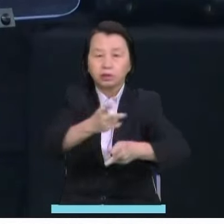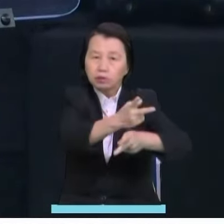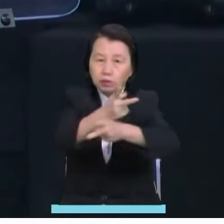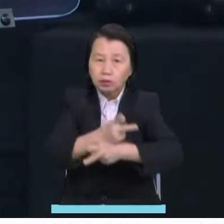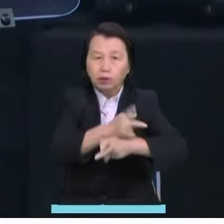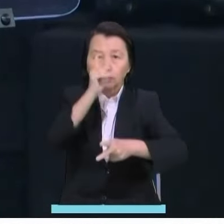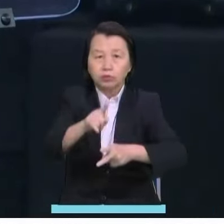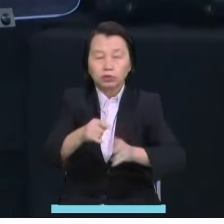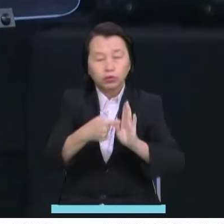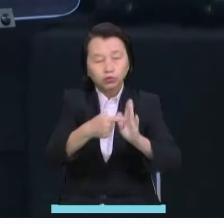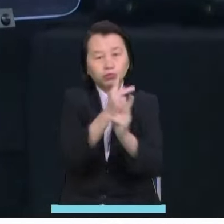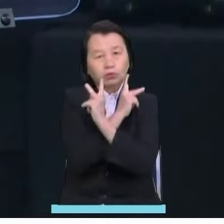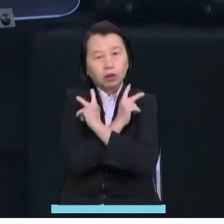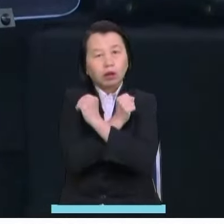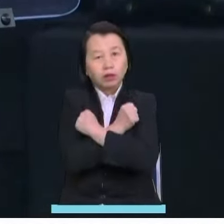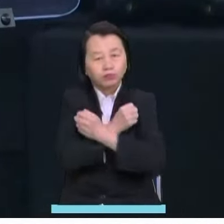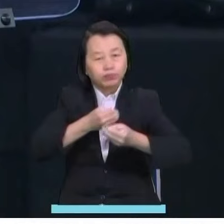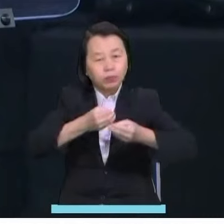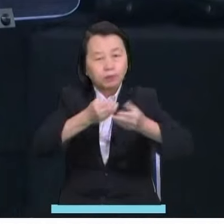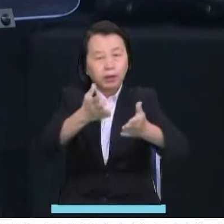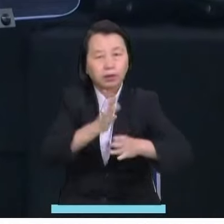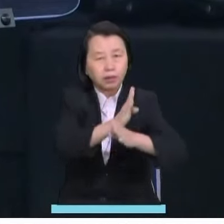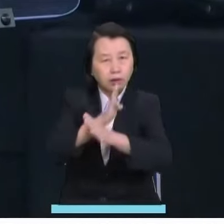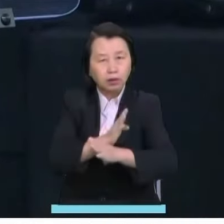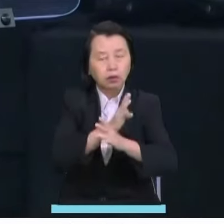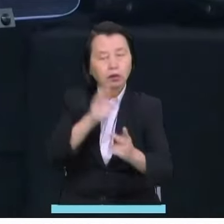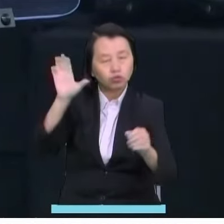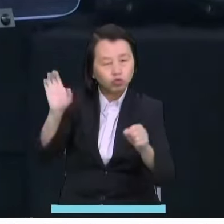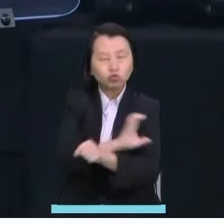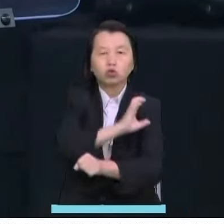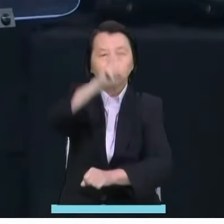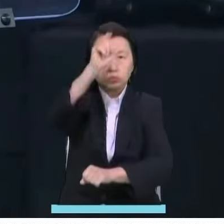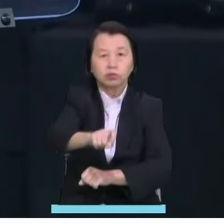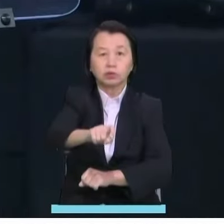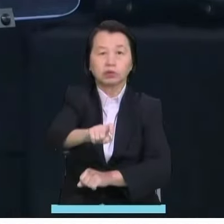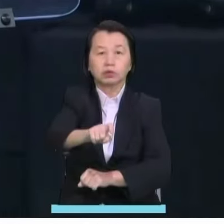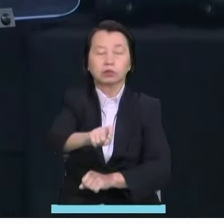perlindungan, ditunjuk kasih sayang dan diberi pembelaan yang secukupnya.